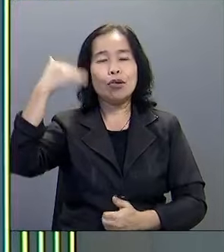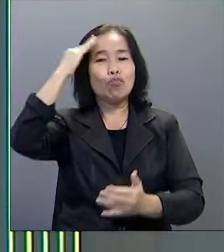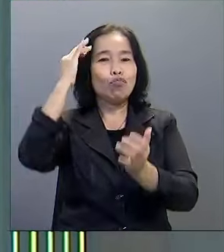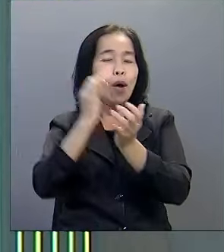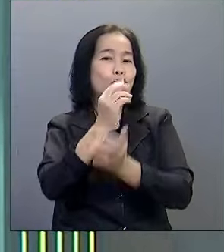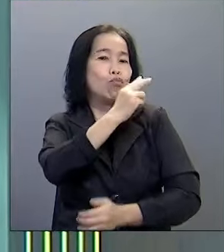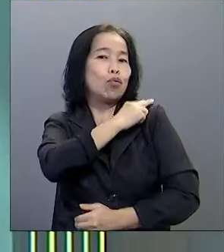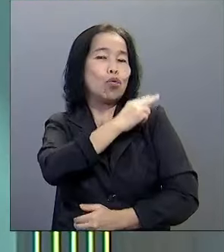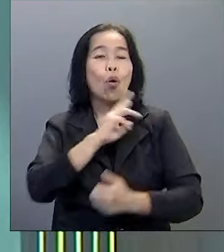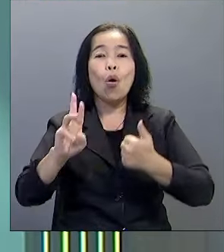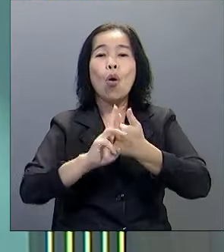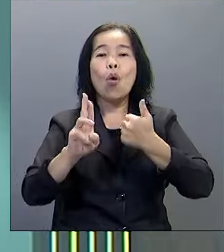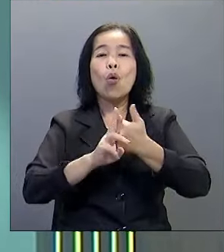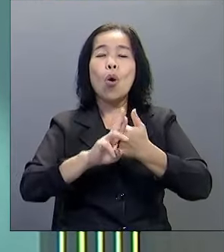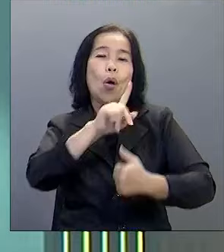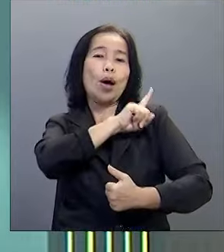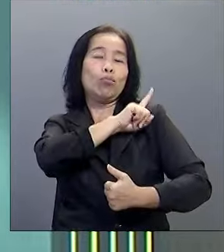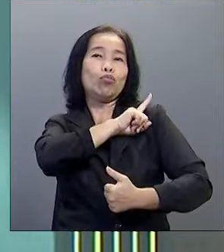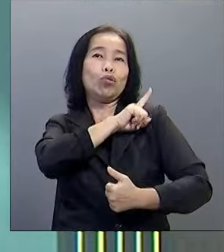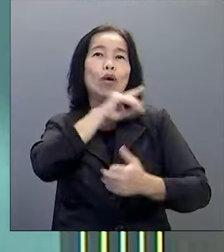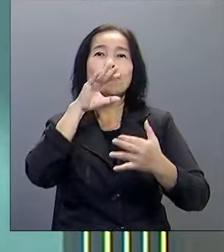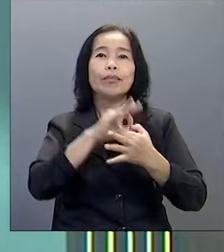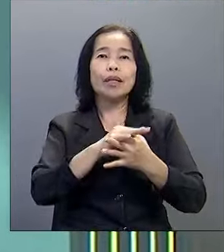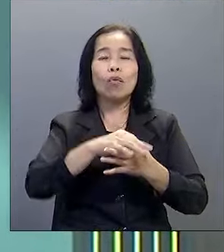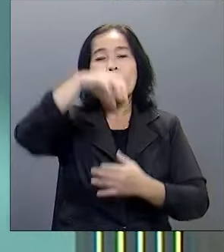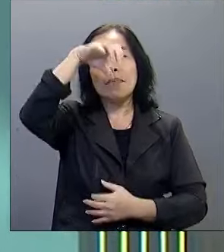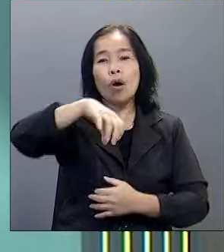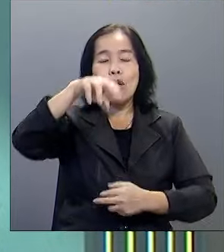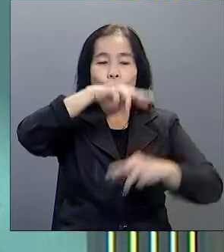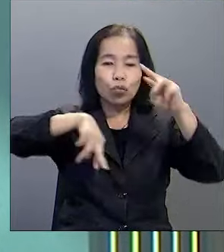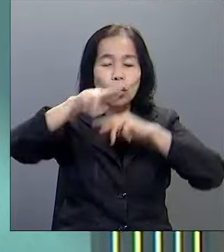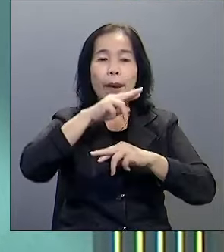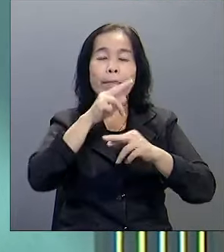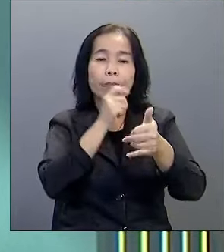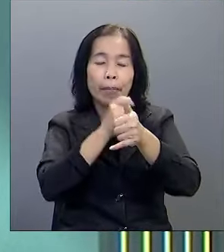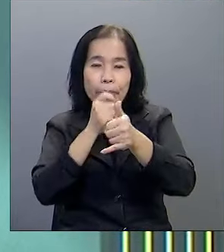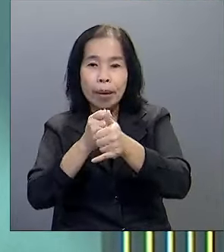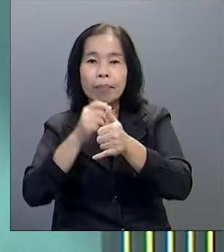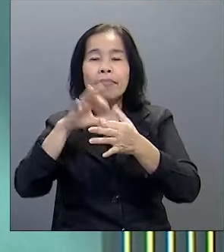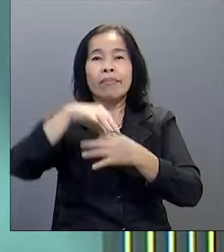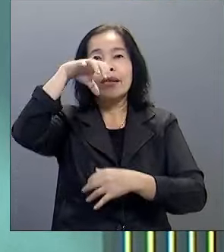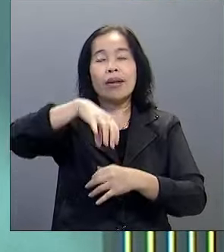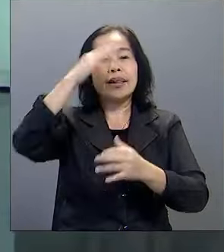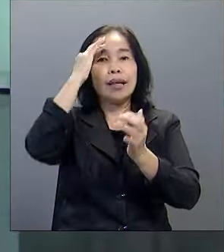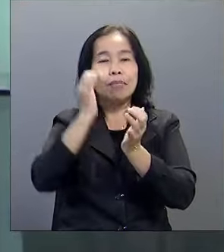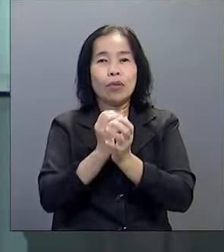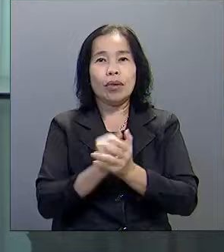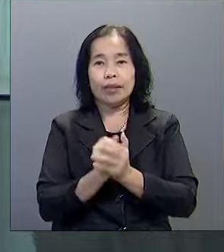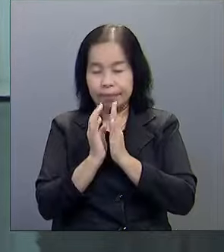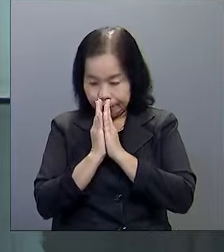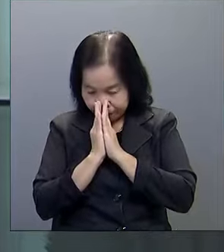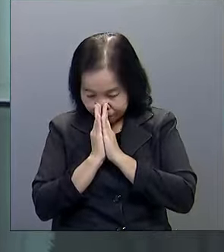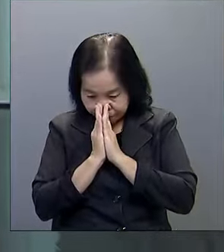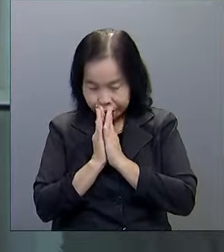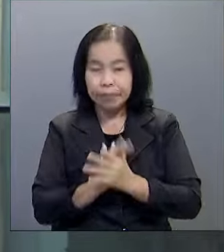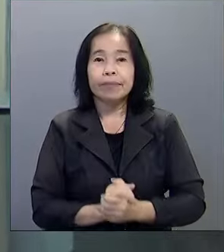อินรองผู้กกับกบเครหข่วแลเคองมพิเศษกองบัคับการสืสวสอสวน ตองบัชาการตำรวจนาคอนบ้านคสวัสดีค่ะส